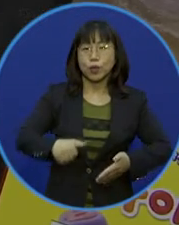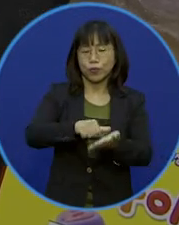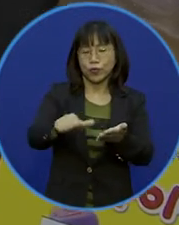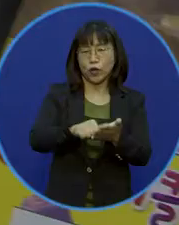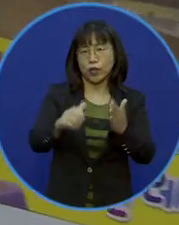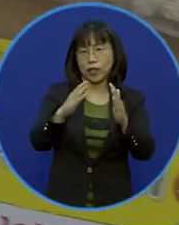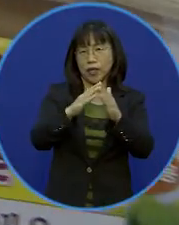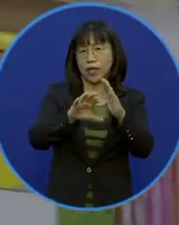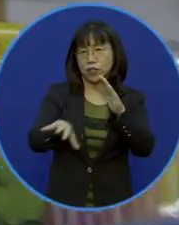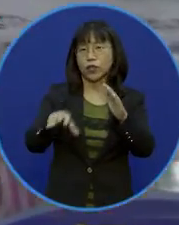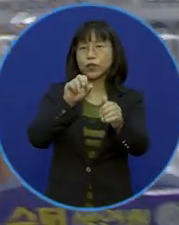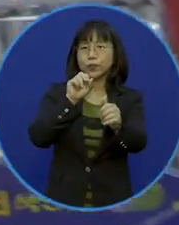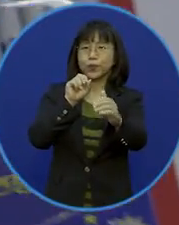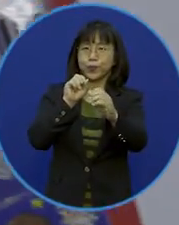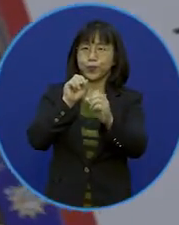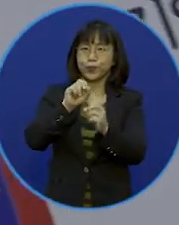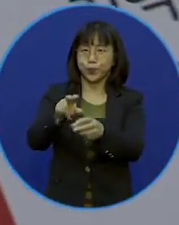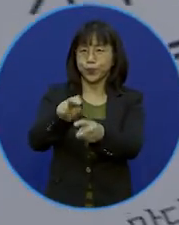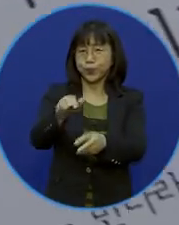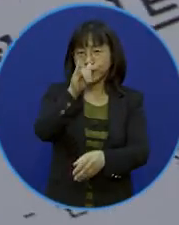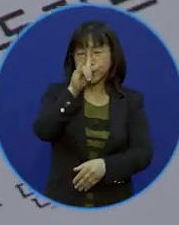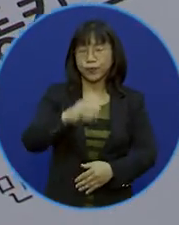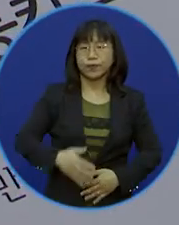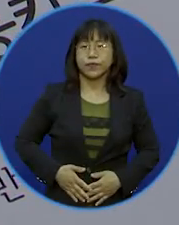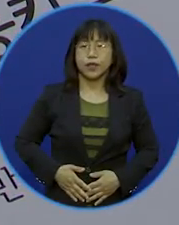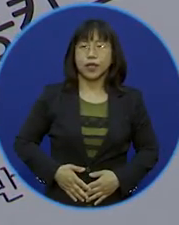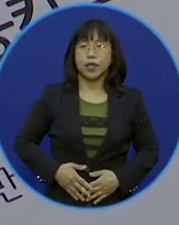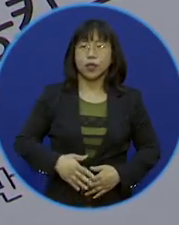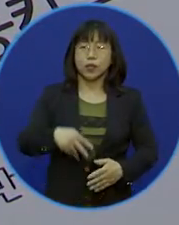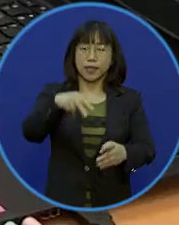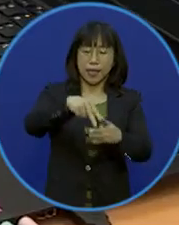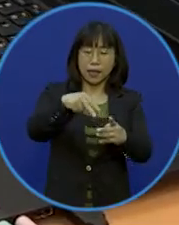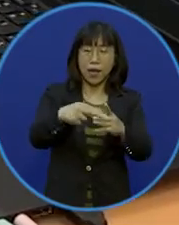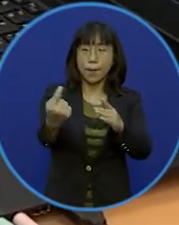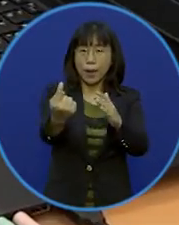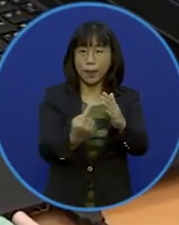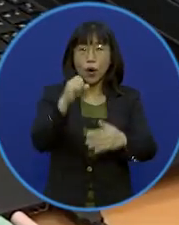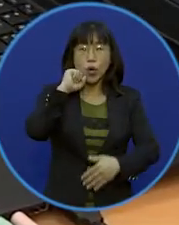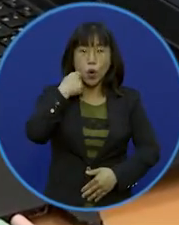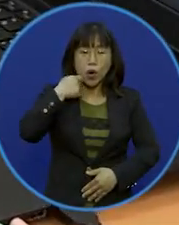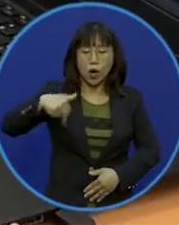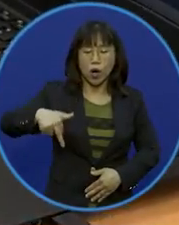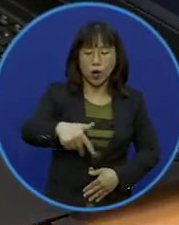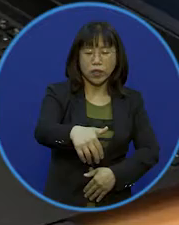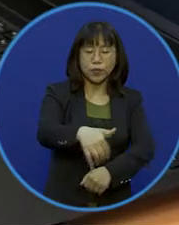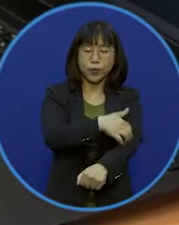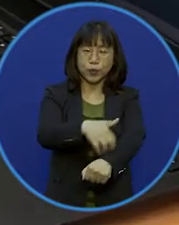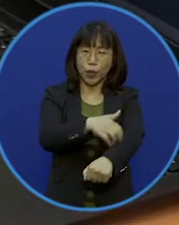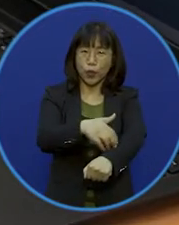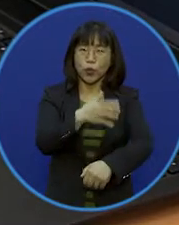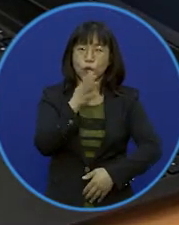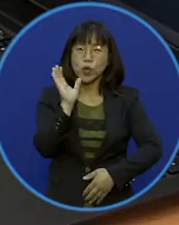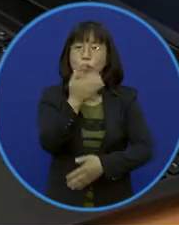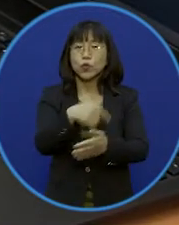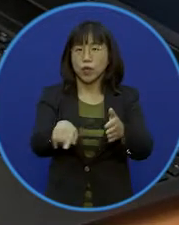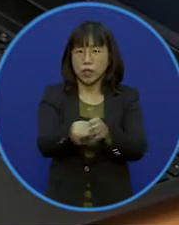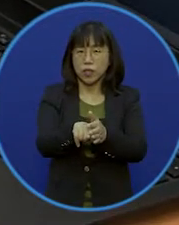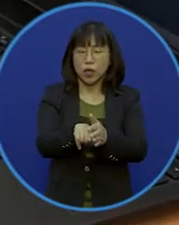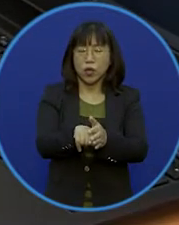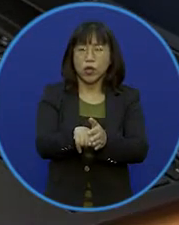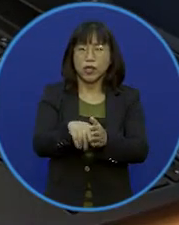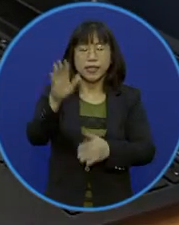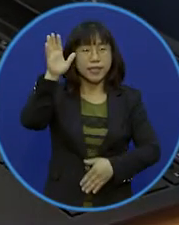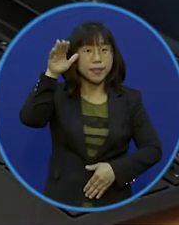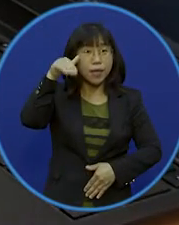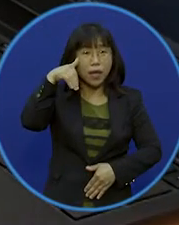위한 온라인 교육도 진행하고 있습니다. 또 센터 방문이 어려운 거동 불편 노인을 대상으로 치매 진단을